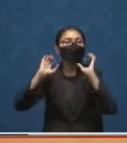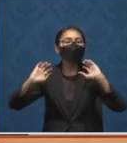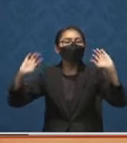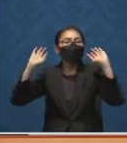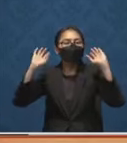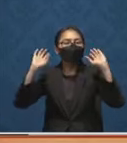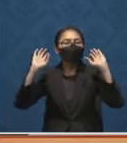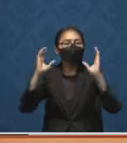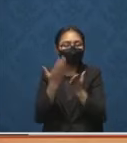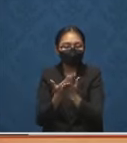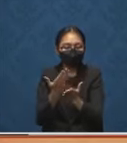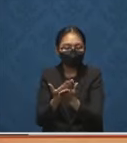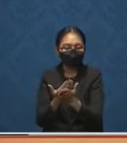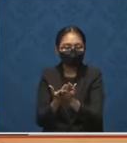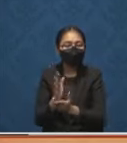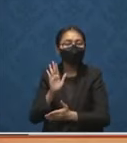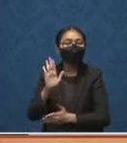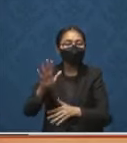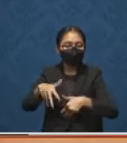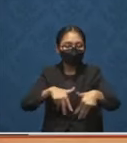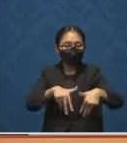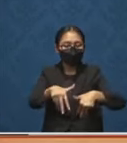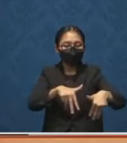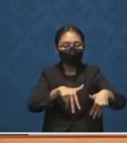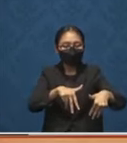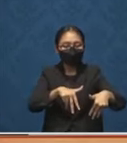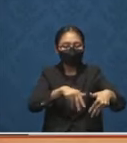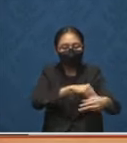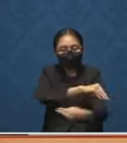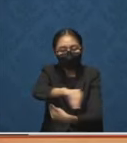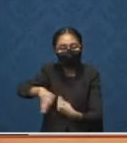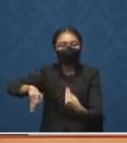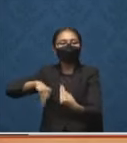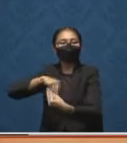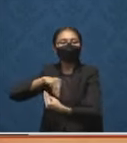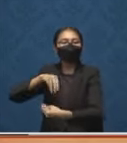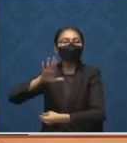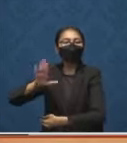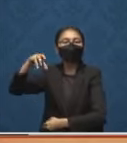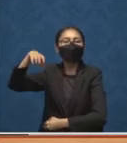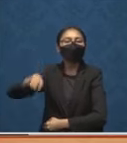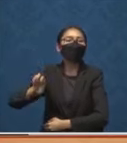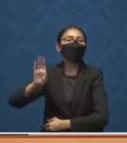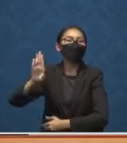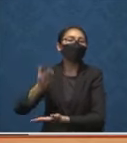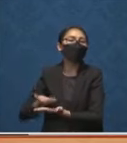งินที่มันหายไปจากกระเป๋าของประชาชนนั้นได้ถ่ายเทเป็นความร่ำรวยของนายทุน